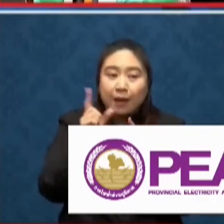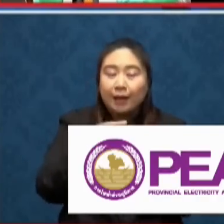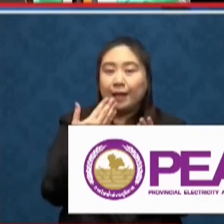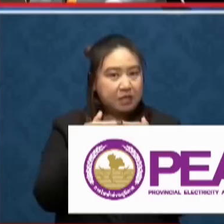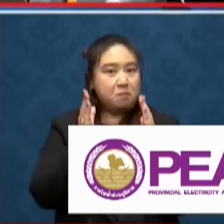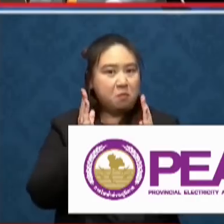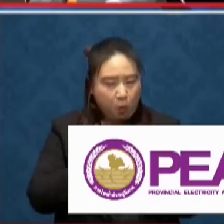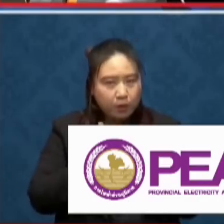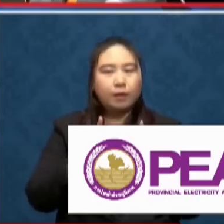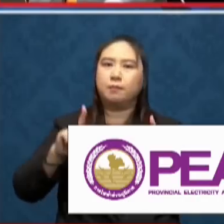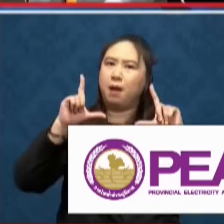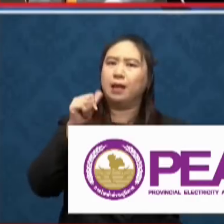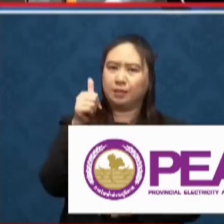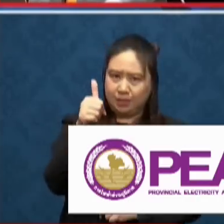ค่ะ